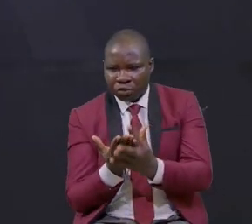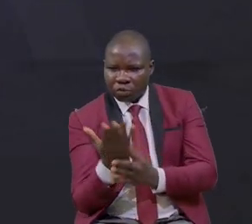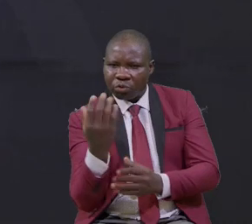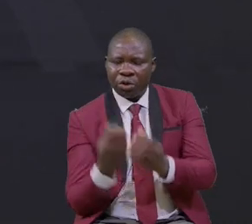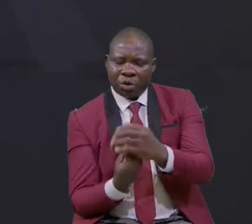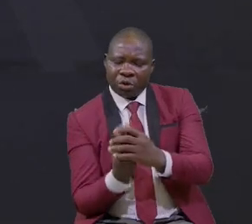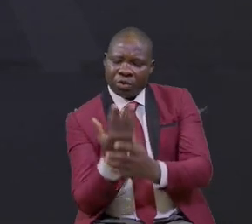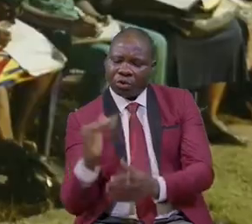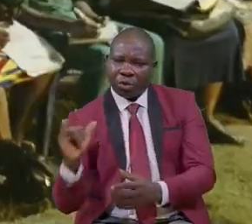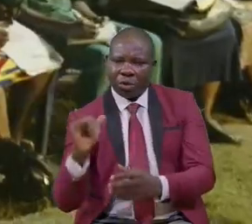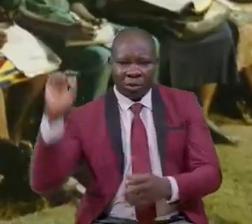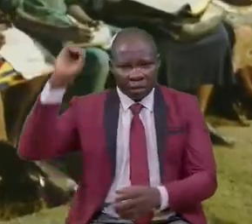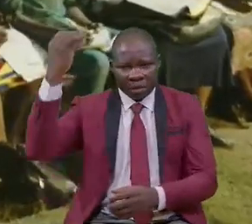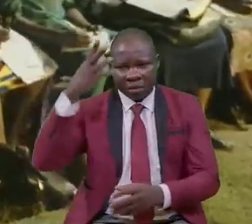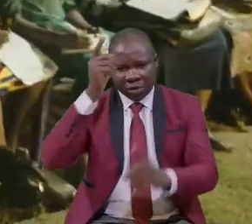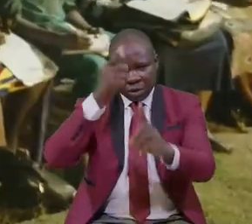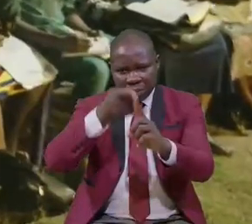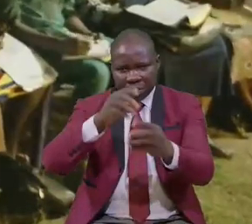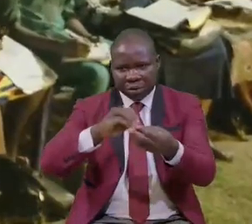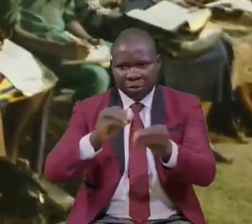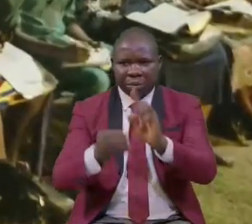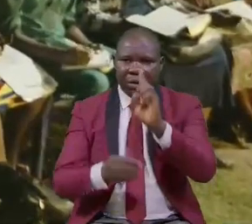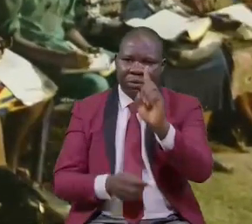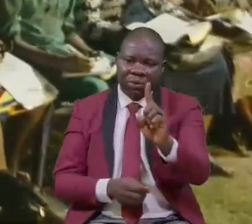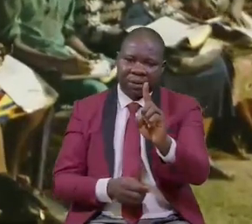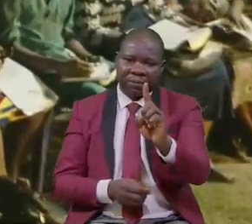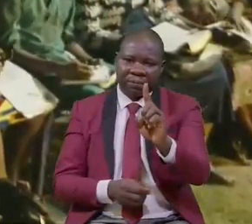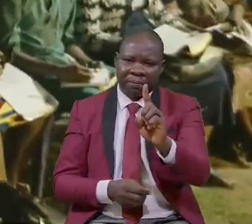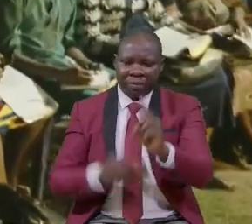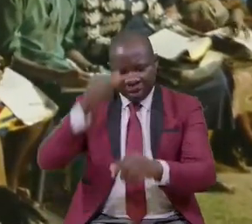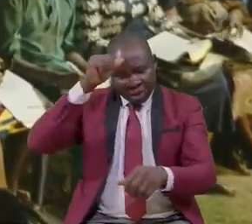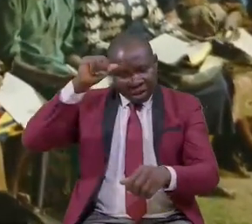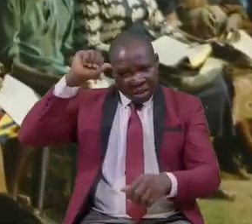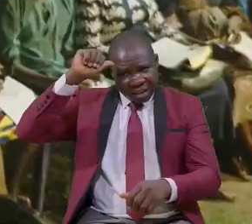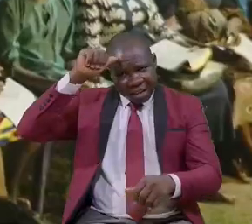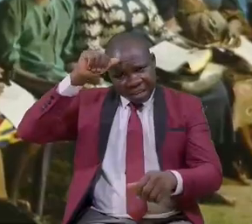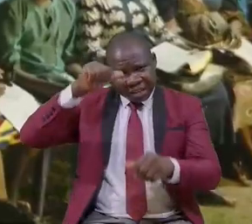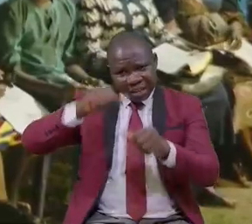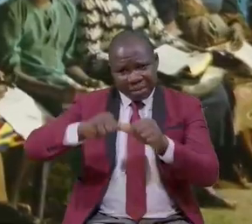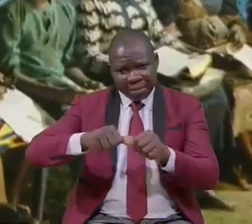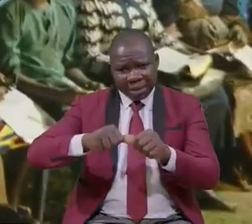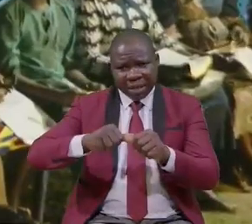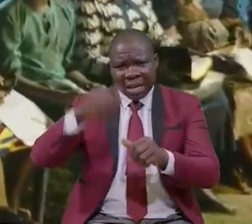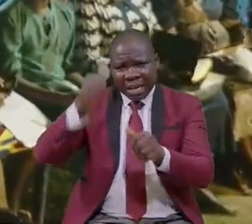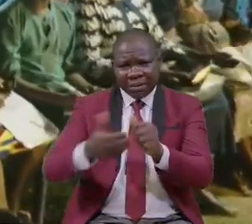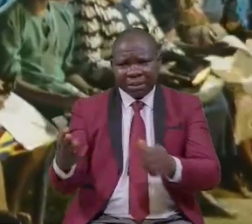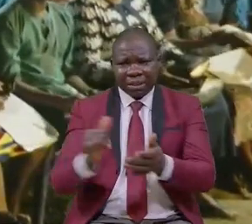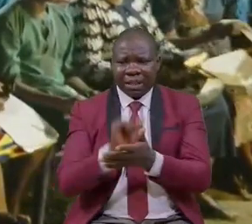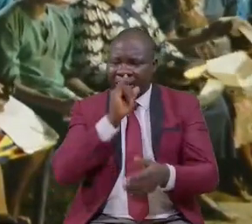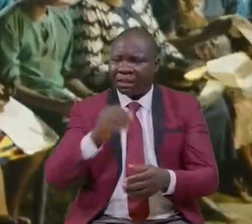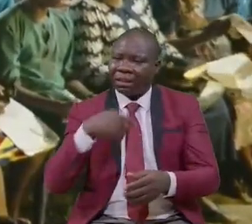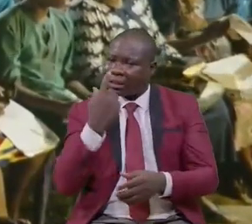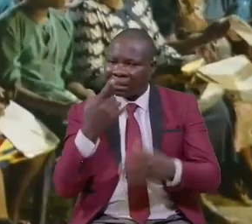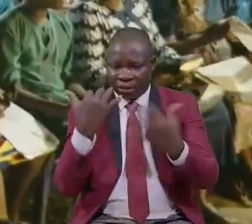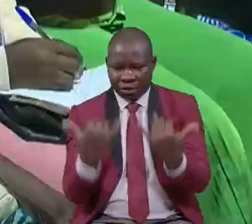croissante. Revenons au premier point. Premier point, la provision merveilleuse. Tout ce qui est dit ce soir,